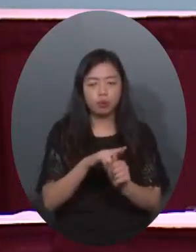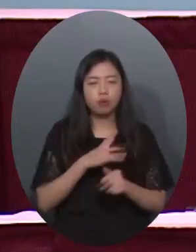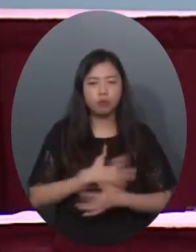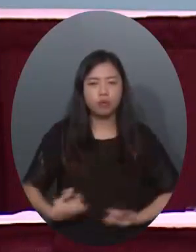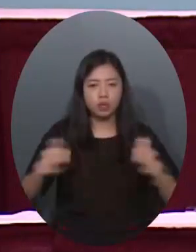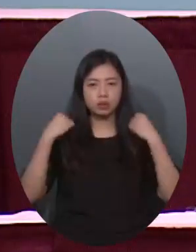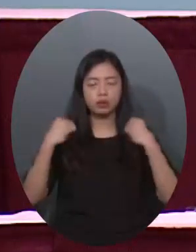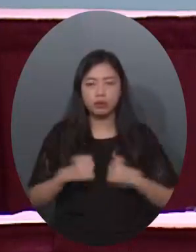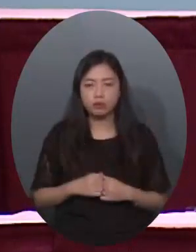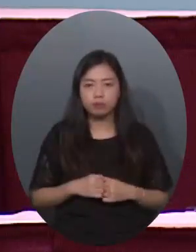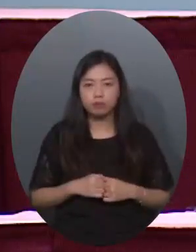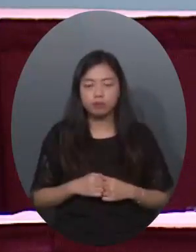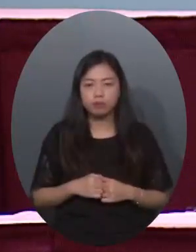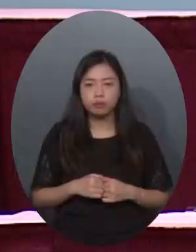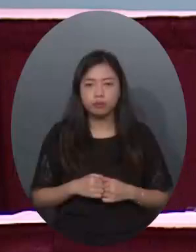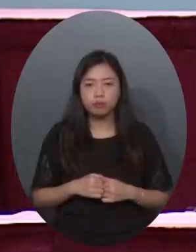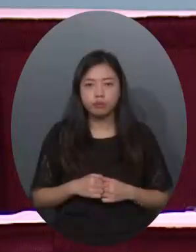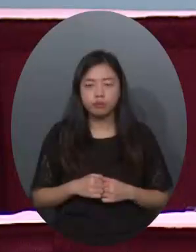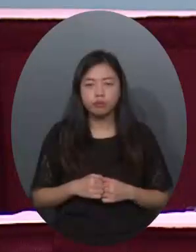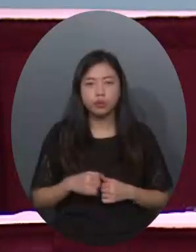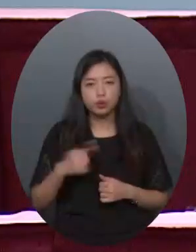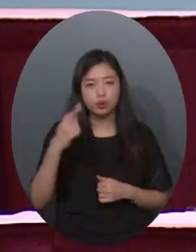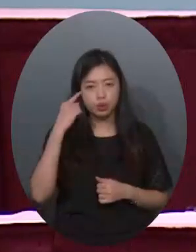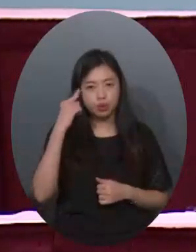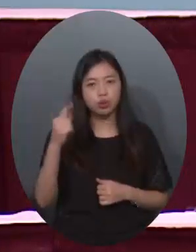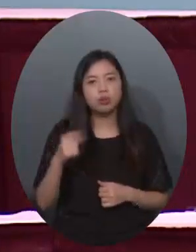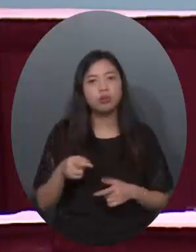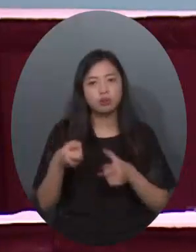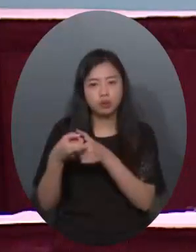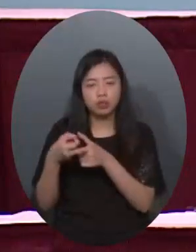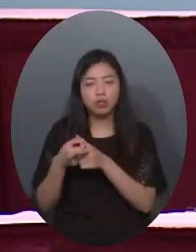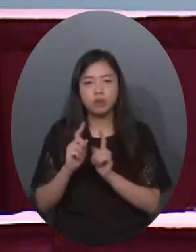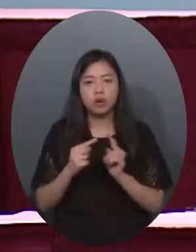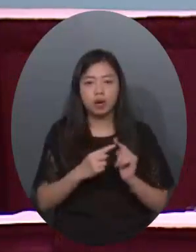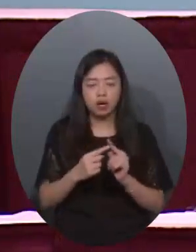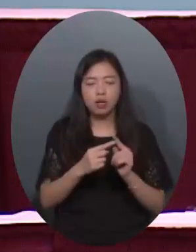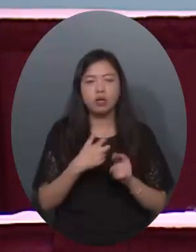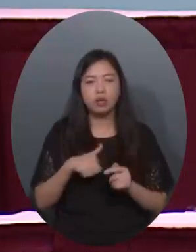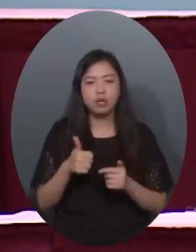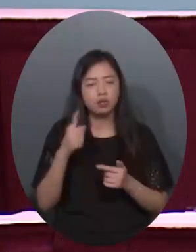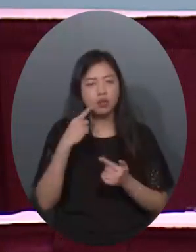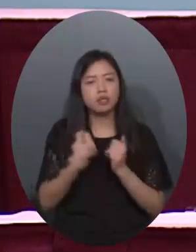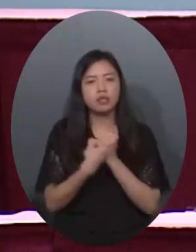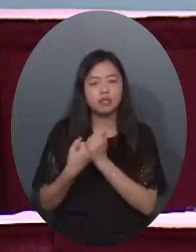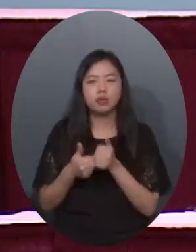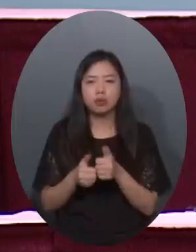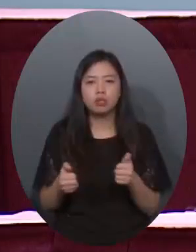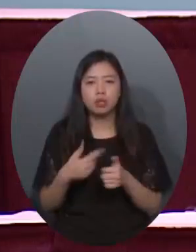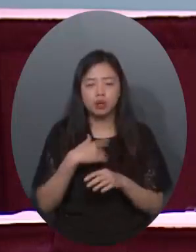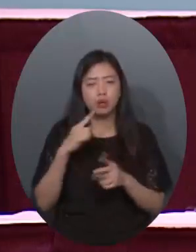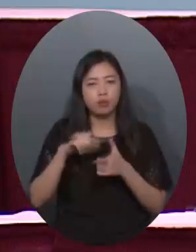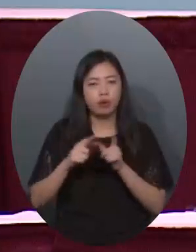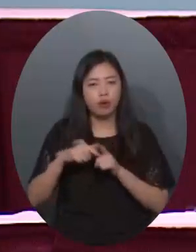康。為表達對乘客及本地企業的支持，我們推出一系列的支援措